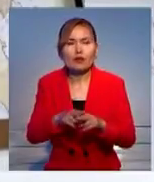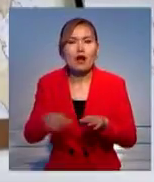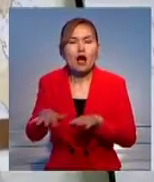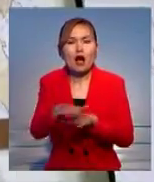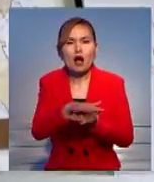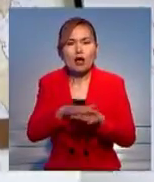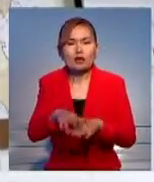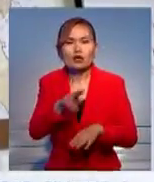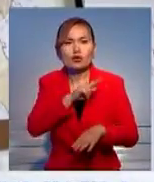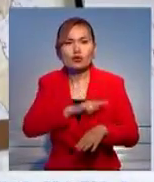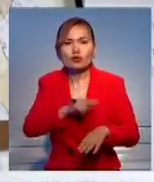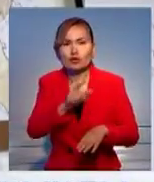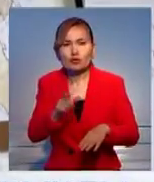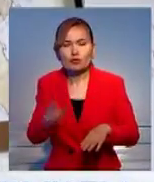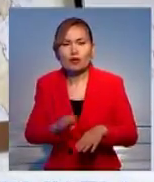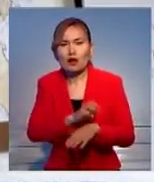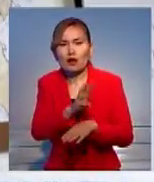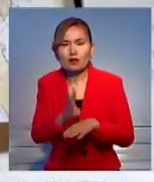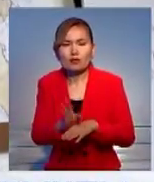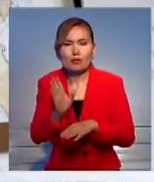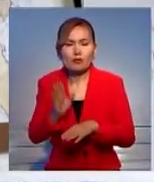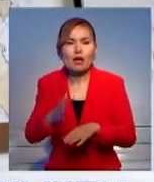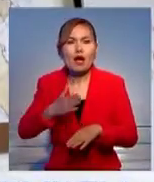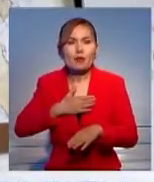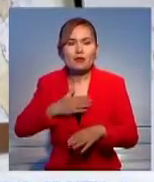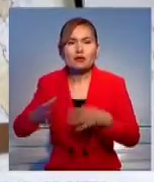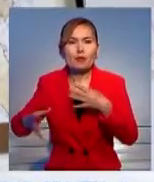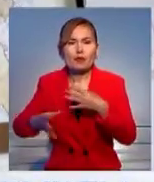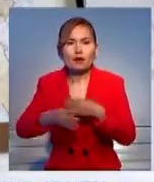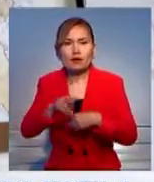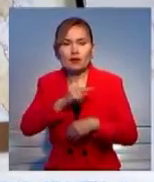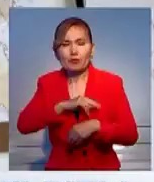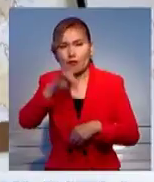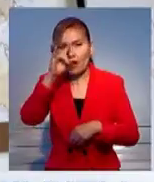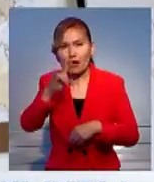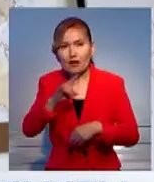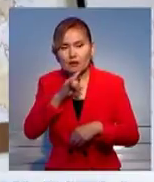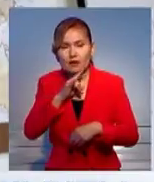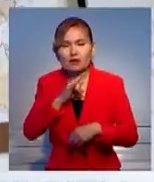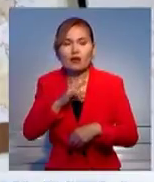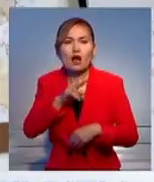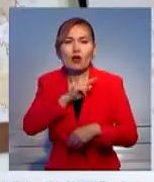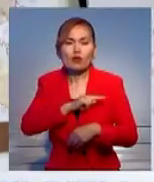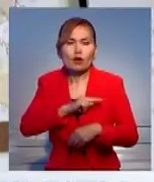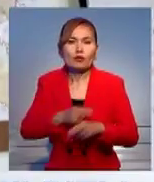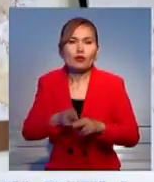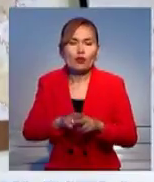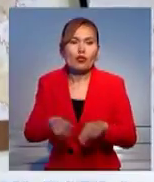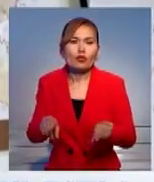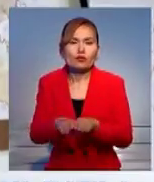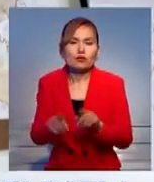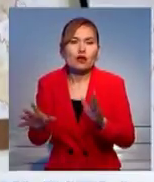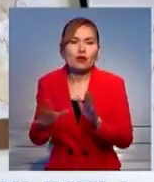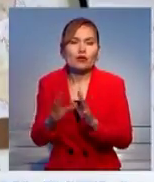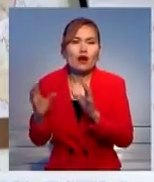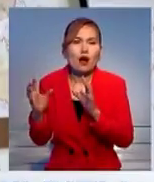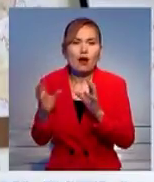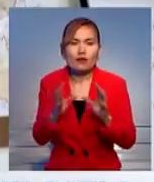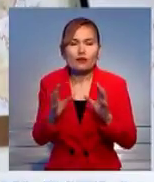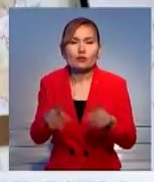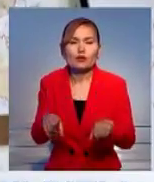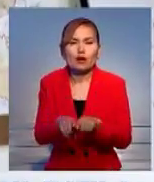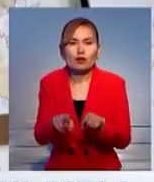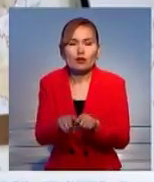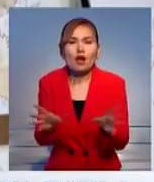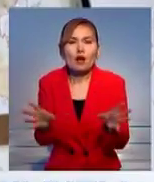халықты жұмыспен қамтамасыз етеміз. Біздің әріптестеріміз қазақстандық серіктестермен бірге осы тектес жобаны Алматыда